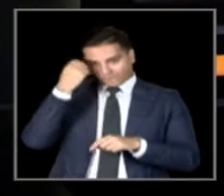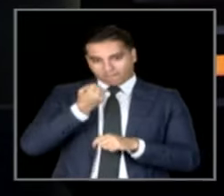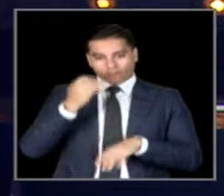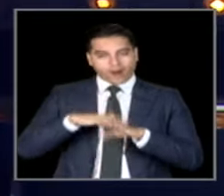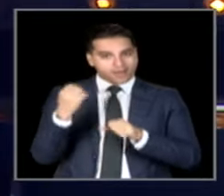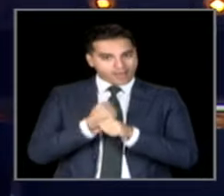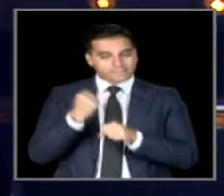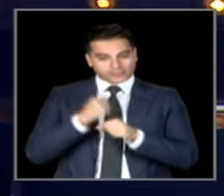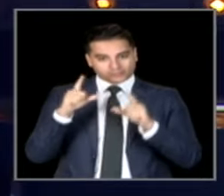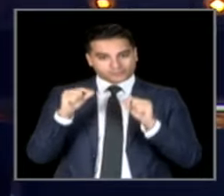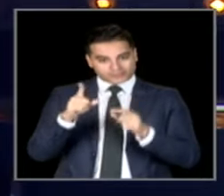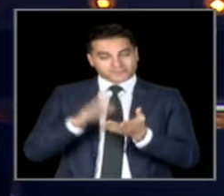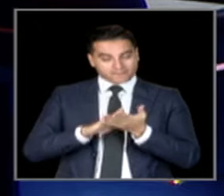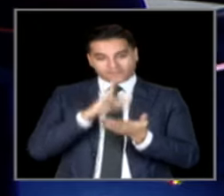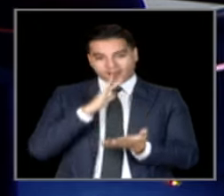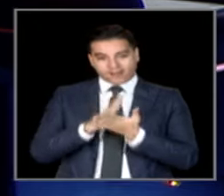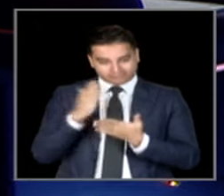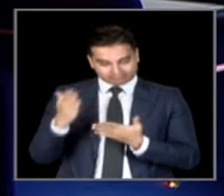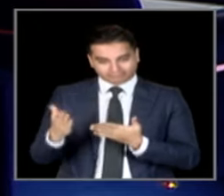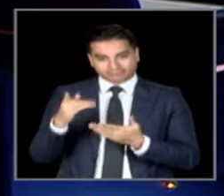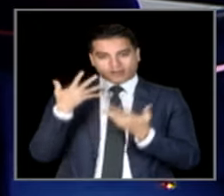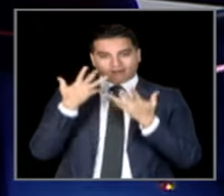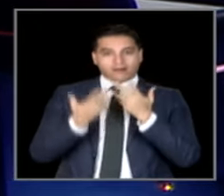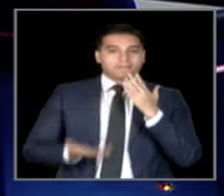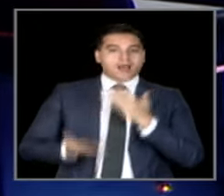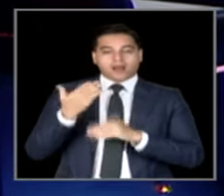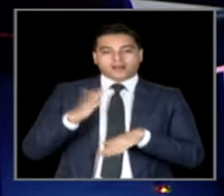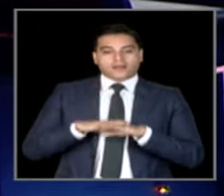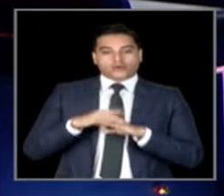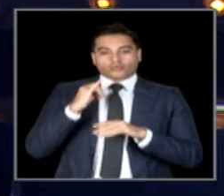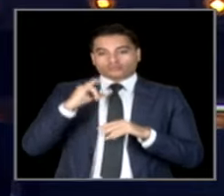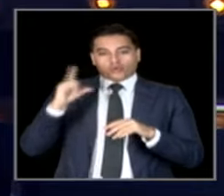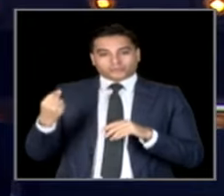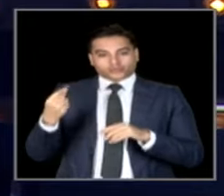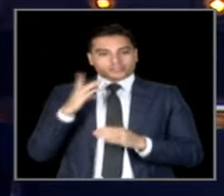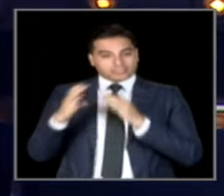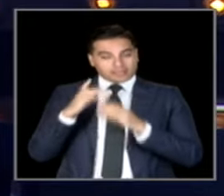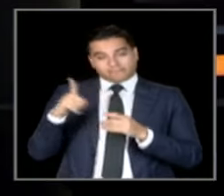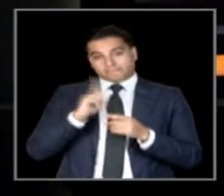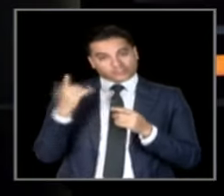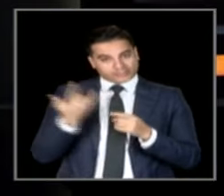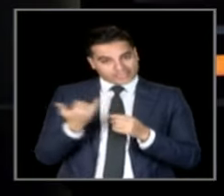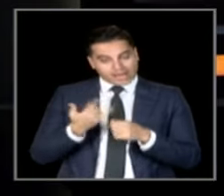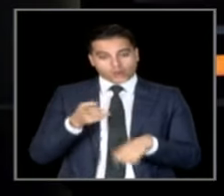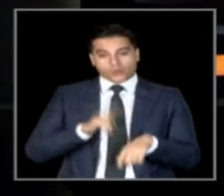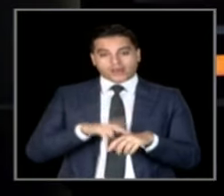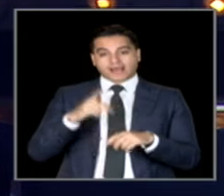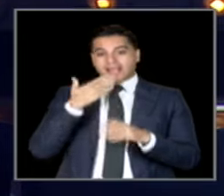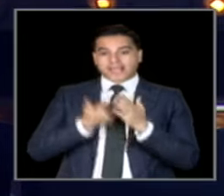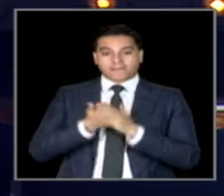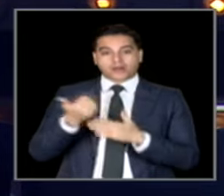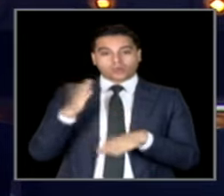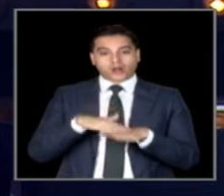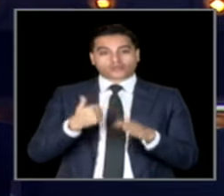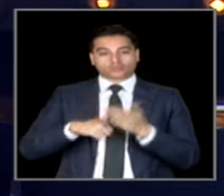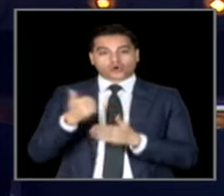الأداء. برافو عليكم، حقيقة يعني. أعلى سكور في دوري المجموعات 515 نقطة، ده مش سهل. الجميل كمان